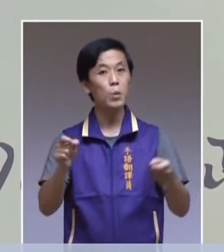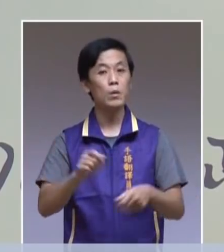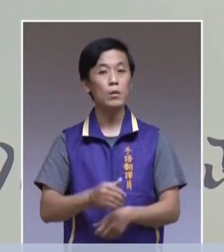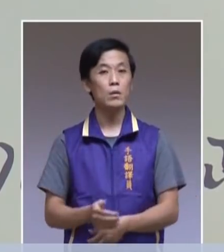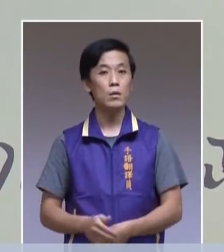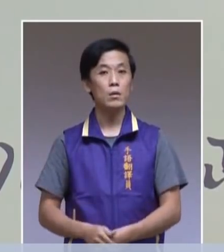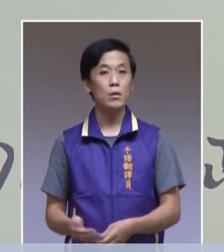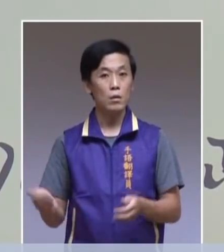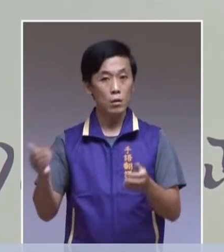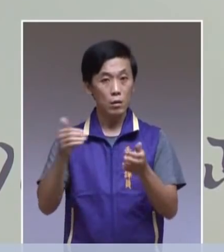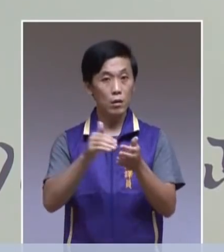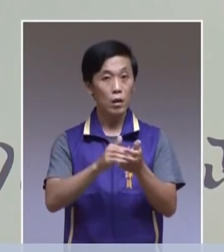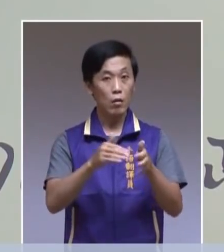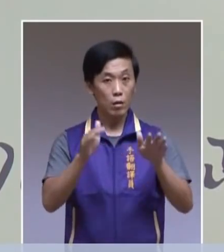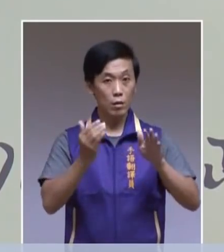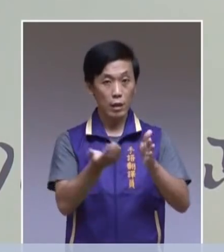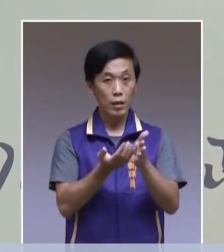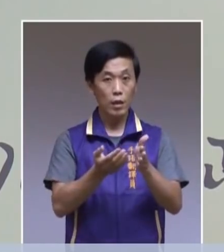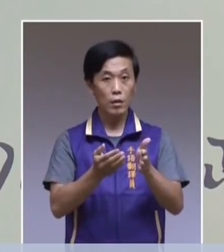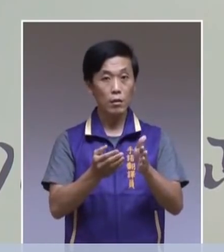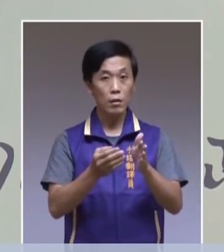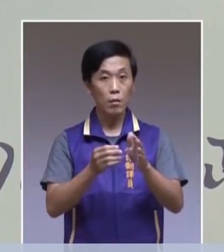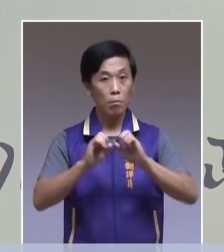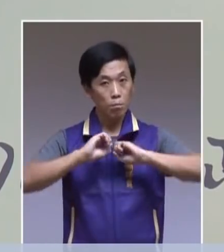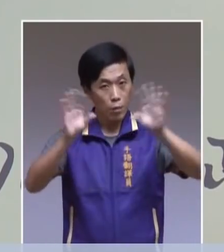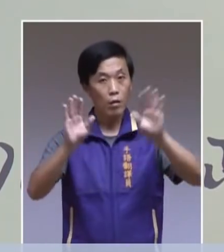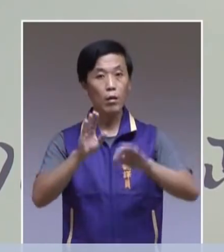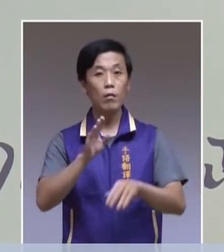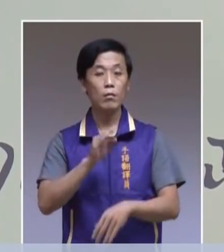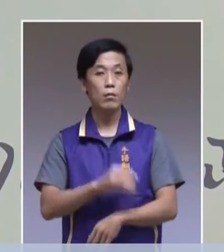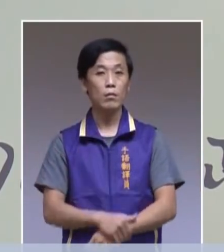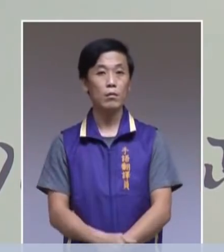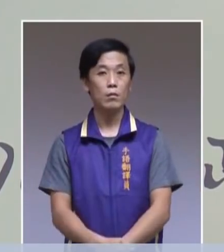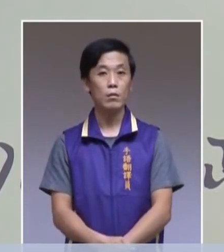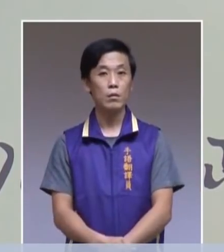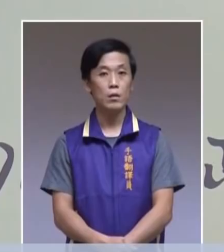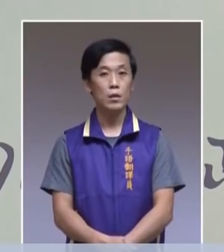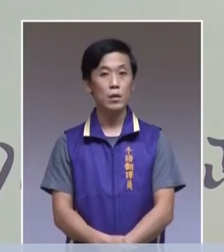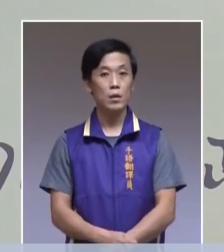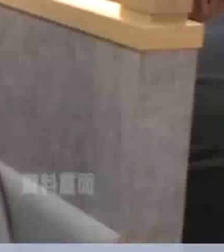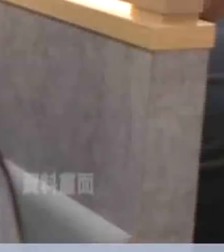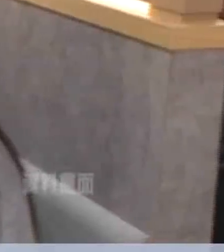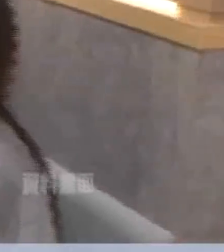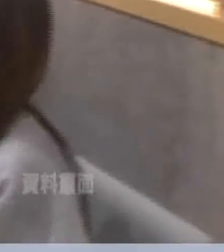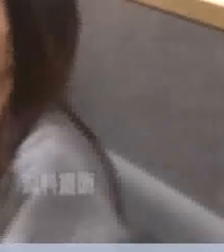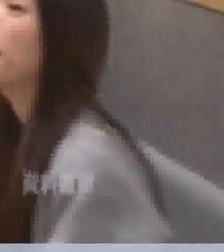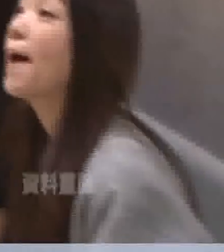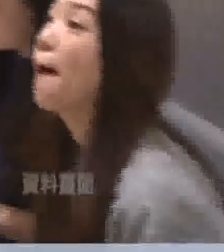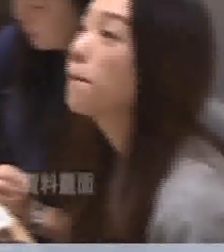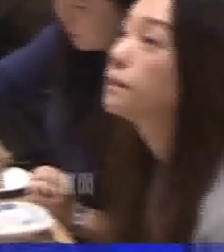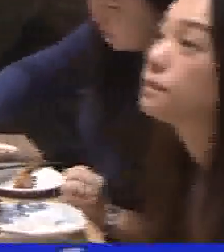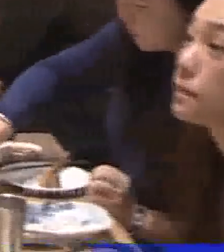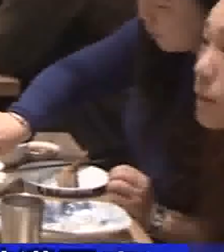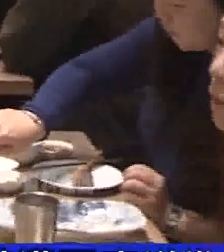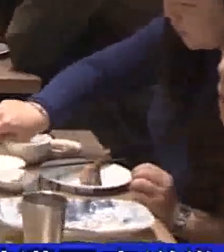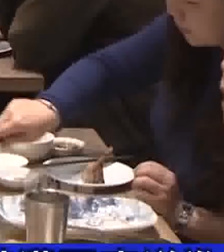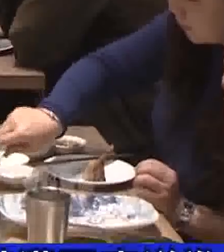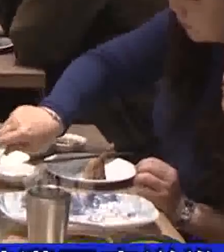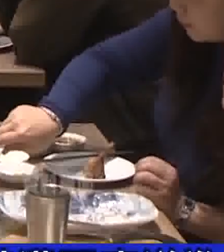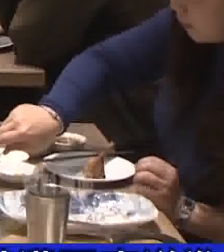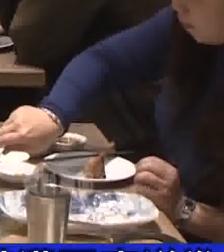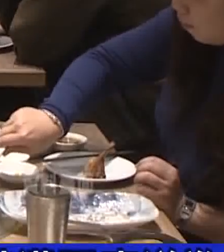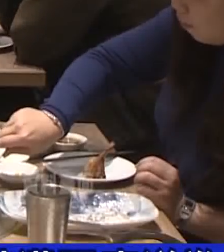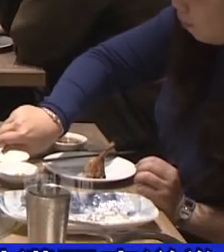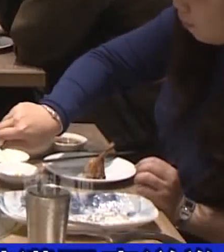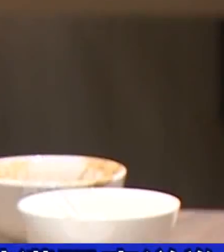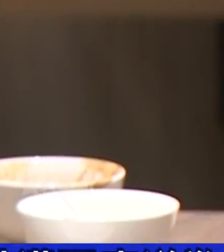刚刚跟大家报告的结论，真的是跟大家说抱歉。 防疫记者会上沉重道歉，全因为